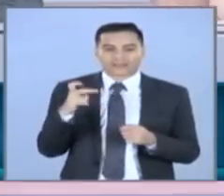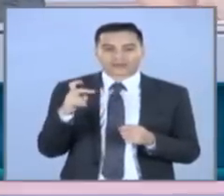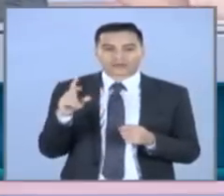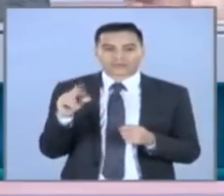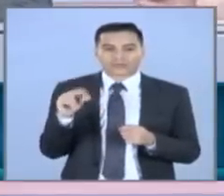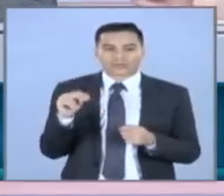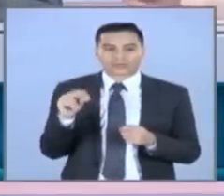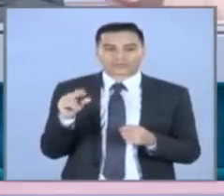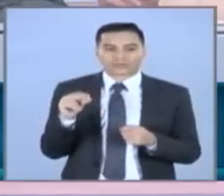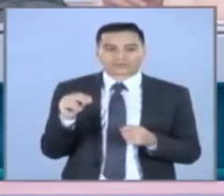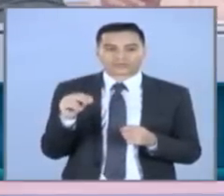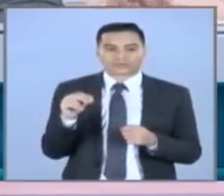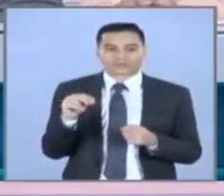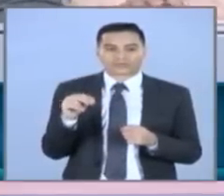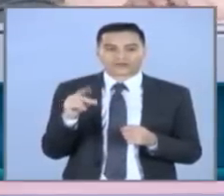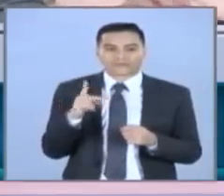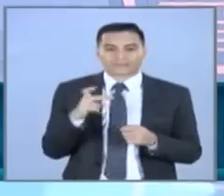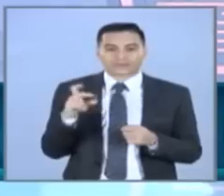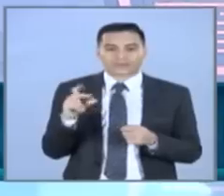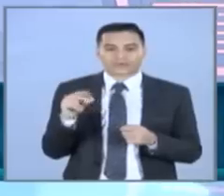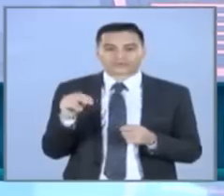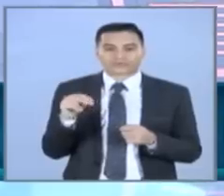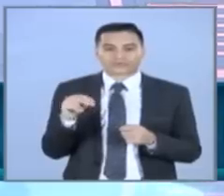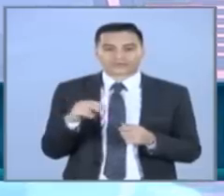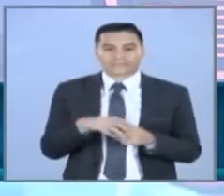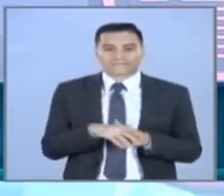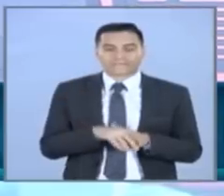1220 كيلومتر مربع.